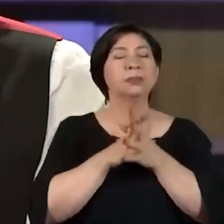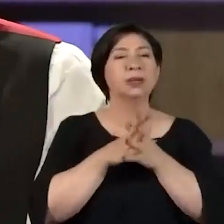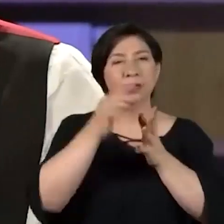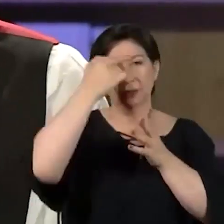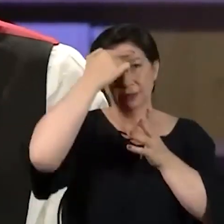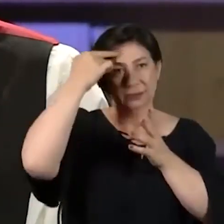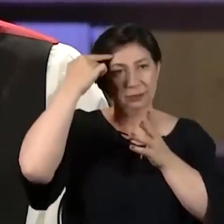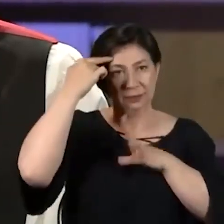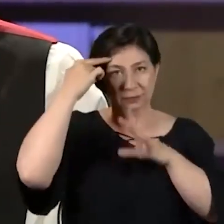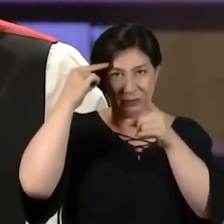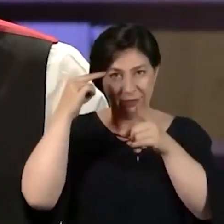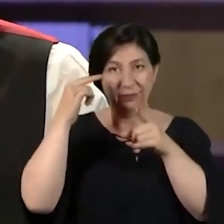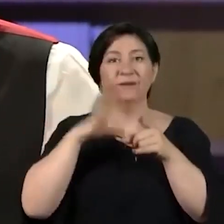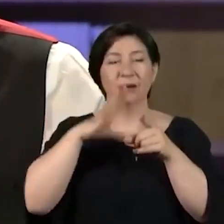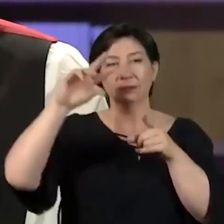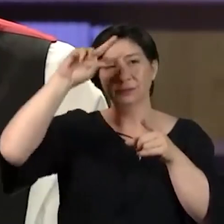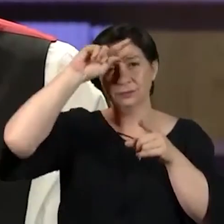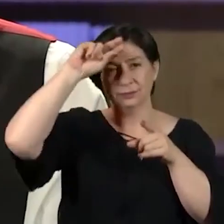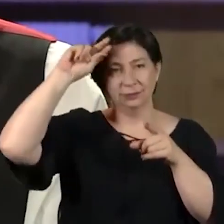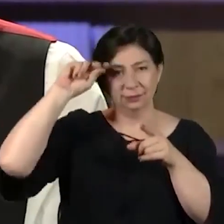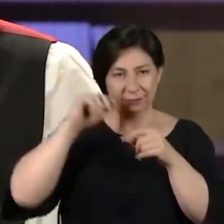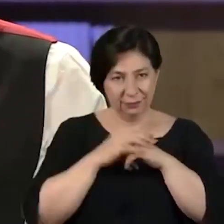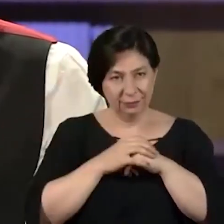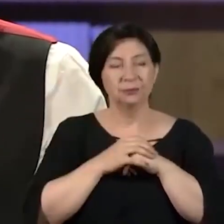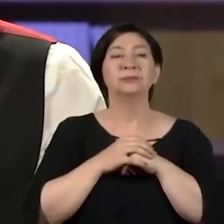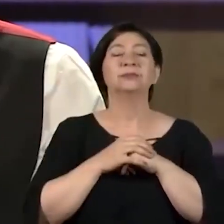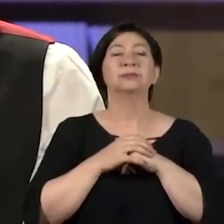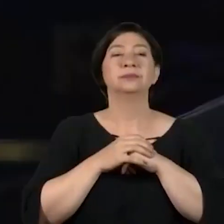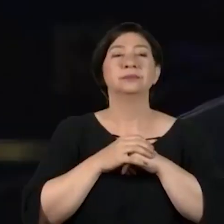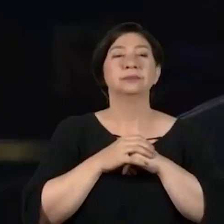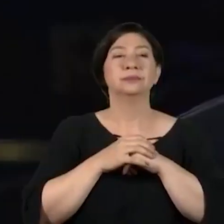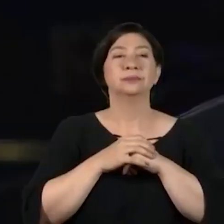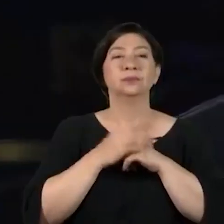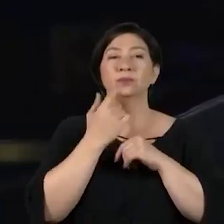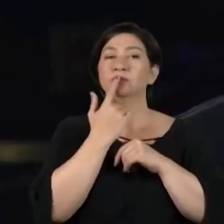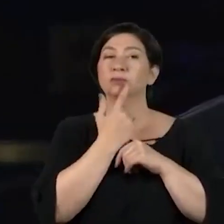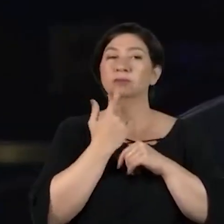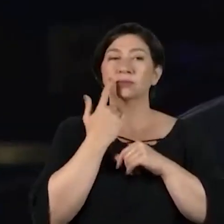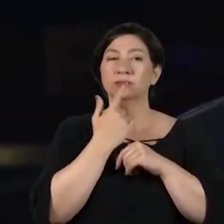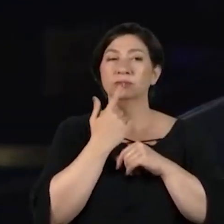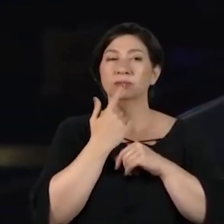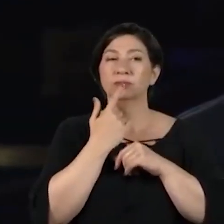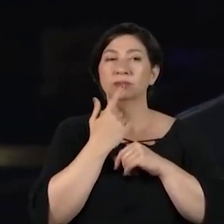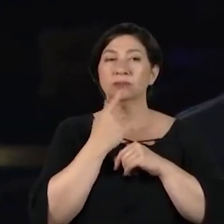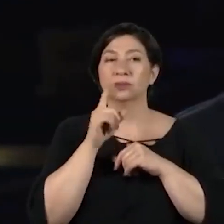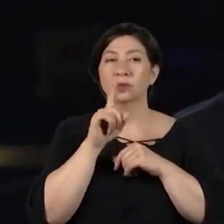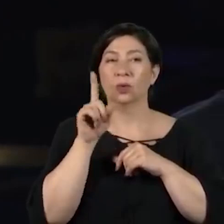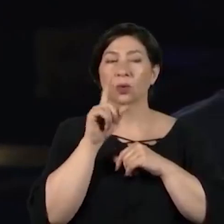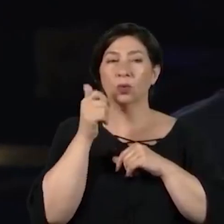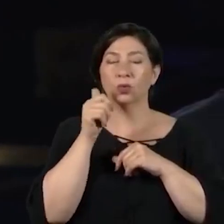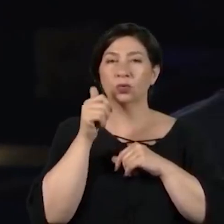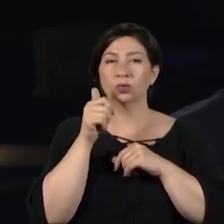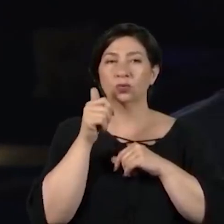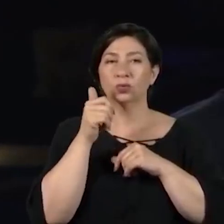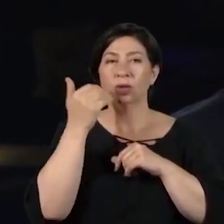var? Alnınızda var mı? Evet, biraz dolgular işte. Dolgular var falan. Dudaklarınızda 10 gün önce en